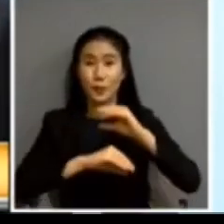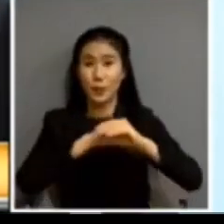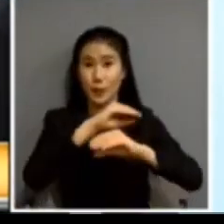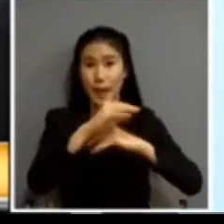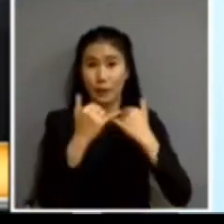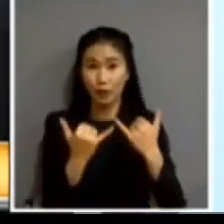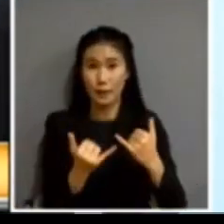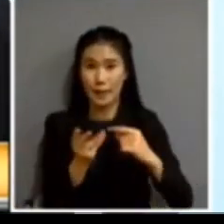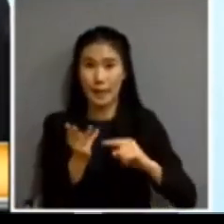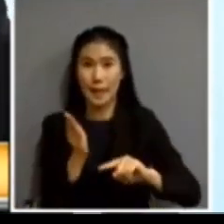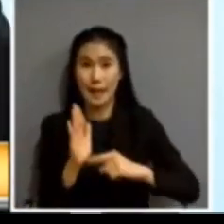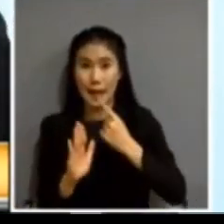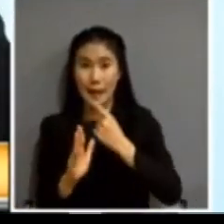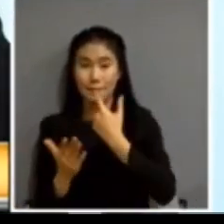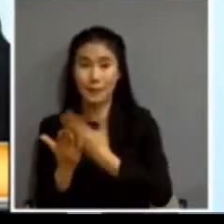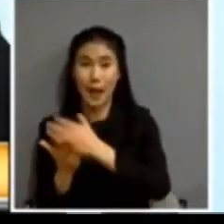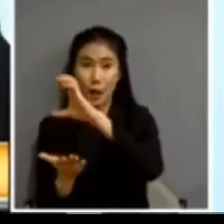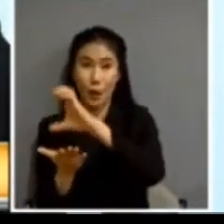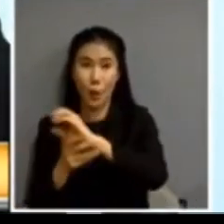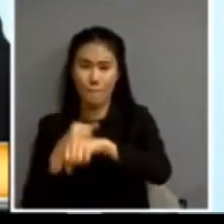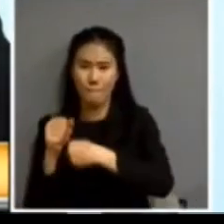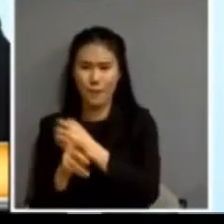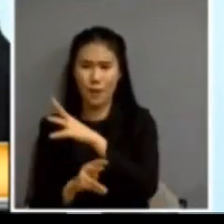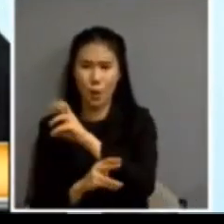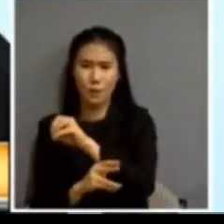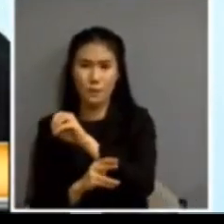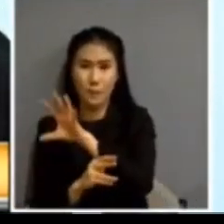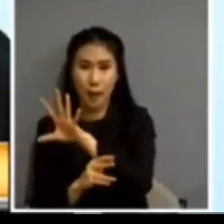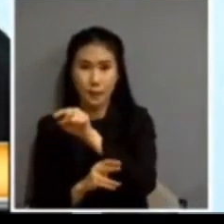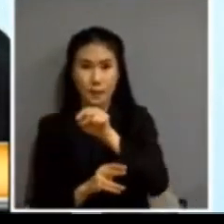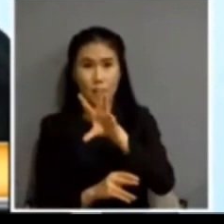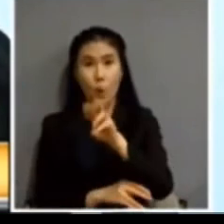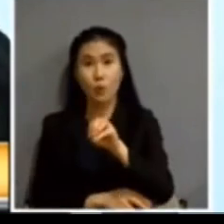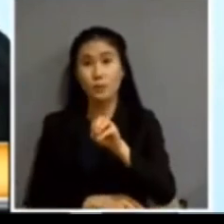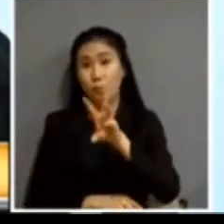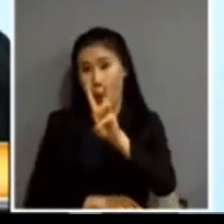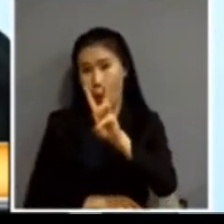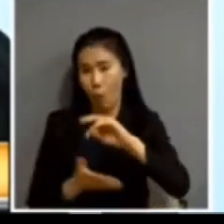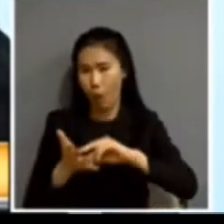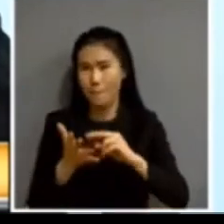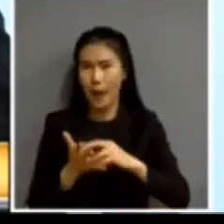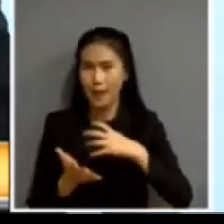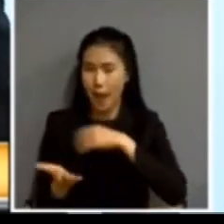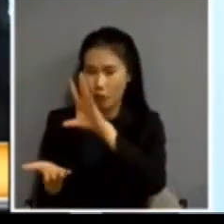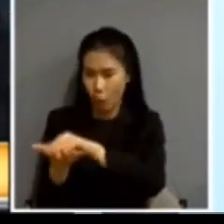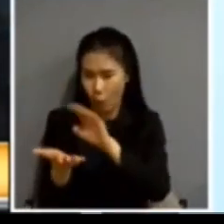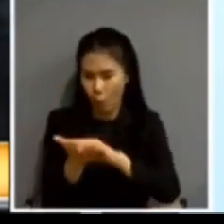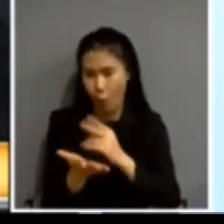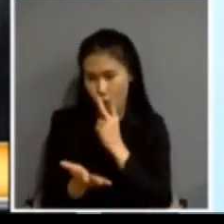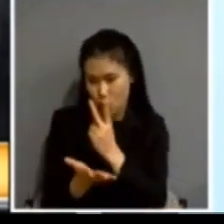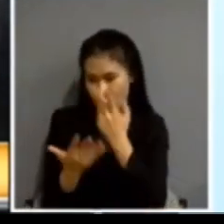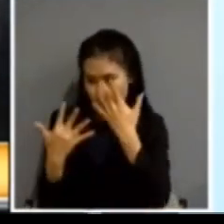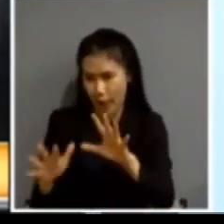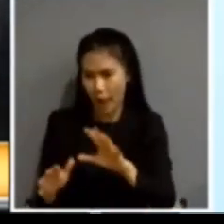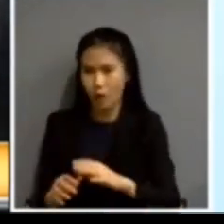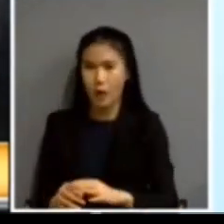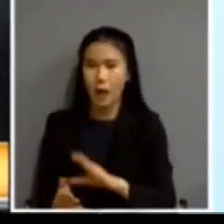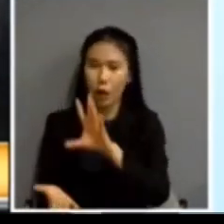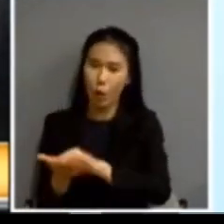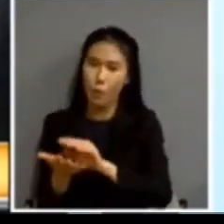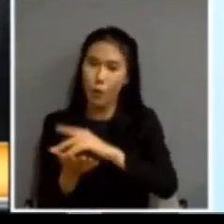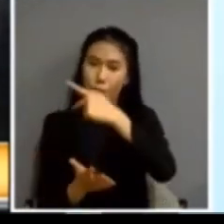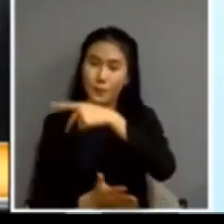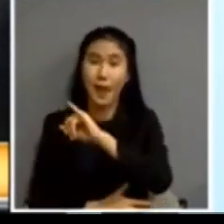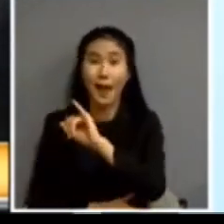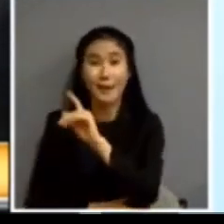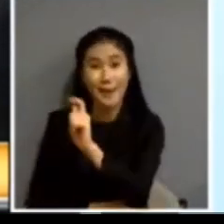จะเริ่มในปีงบประมาณ65ถึง66เพื่อสำรวจออกแบบและก็ทำ EIA แล้วก็ห